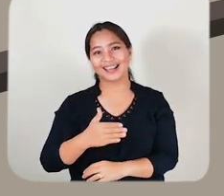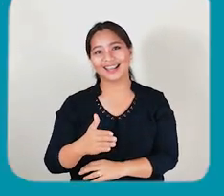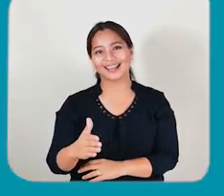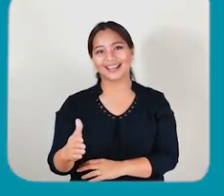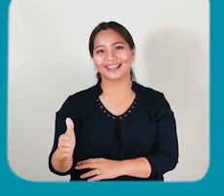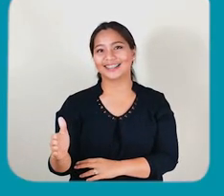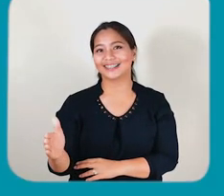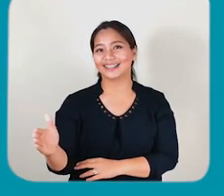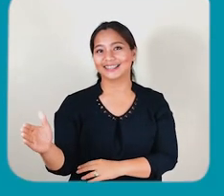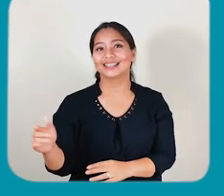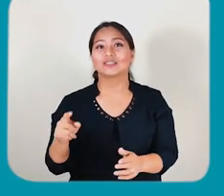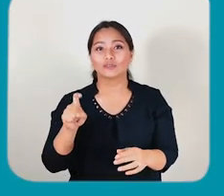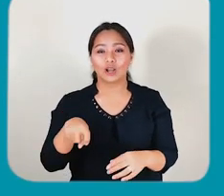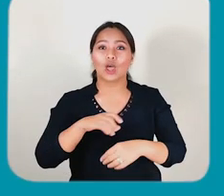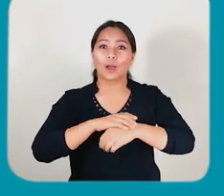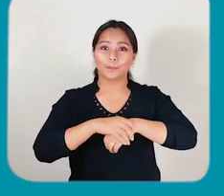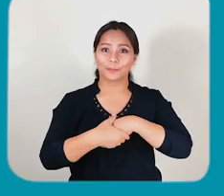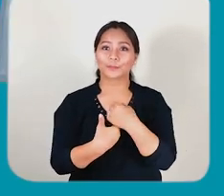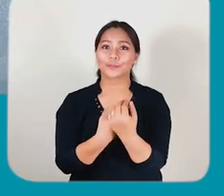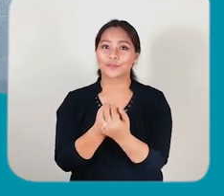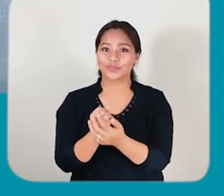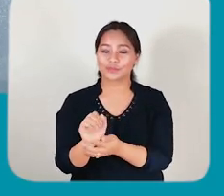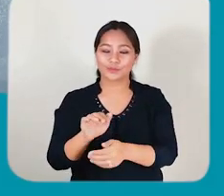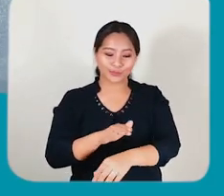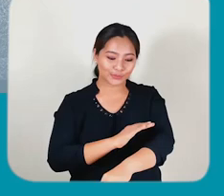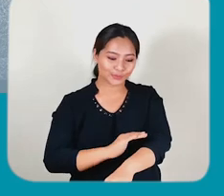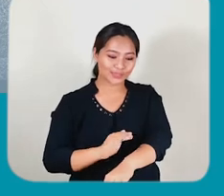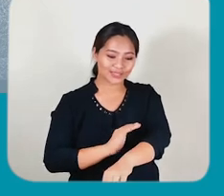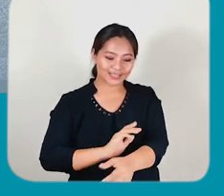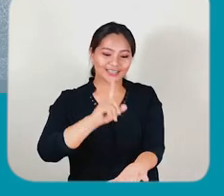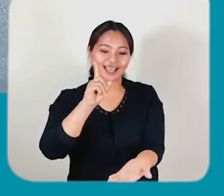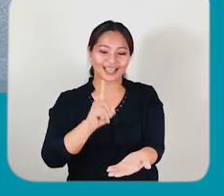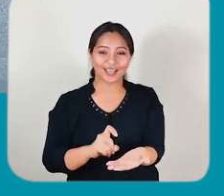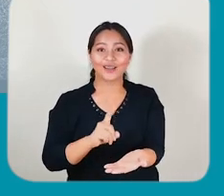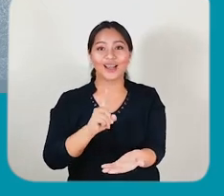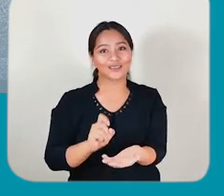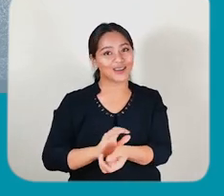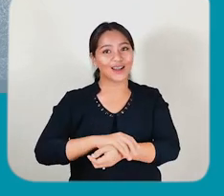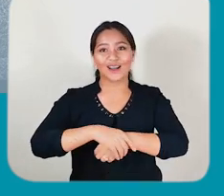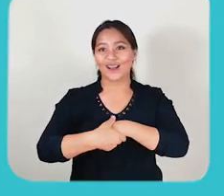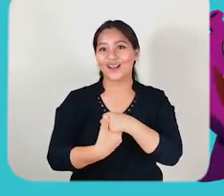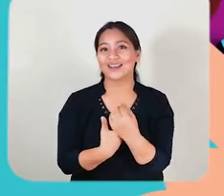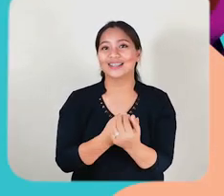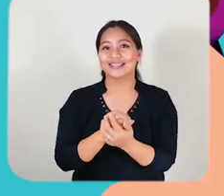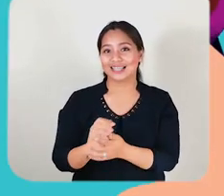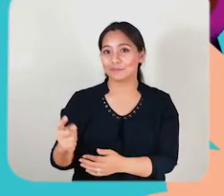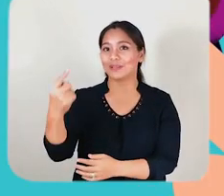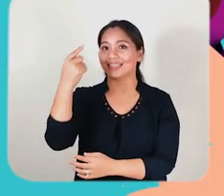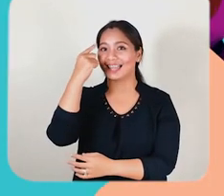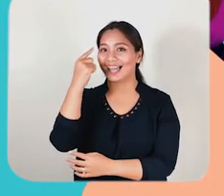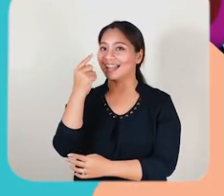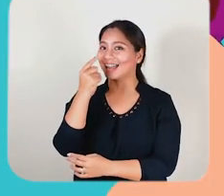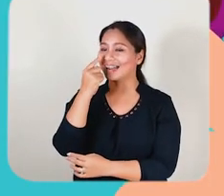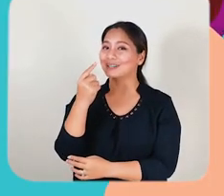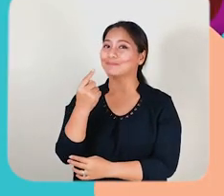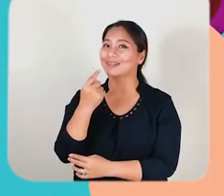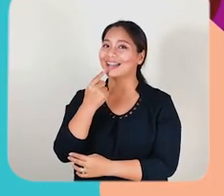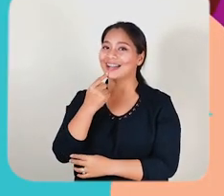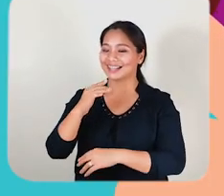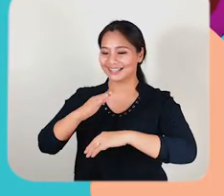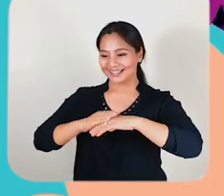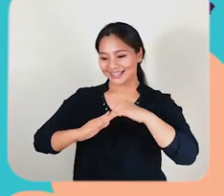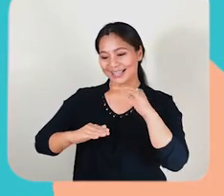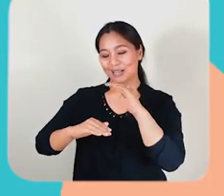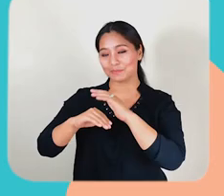เลย เท่ามันล้างมือด้วยสบู่หรือใส่เจลแอลกอฮอล ์อย่าสัมผัสตาดังป